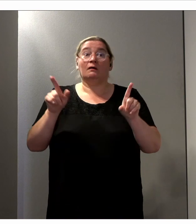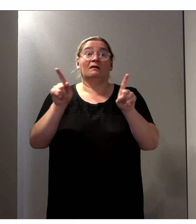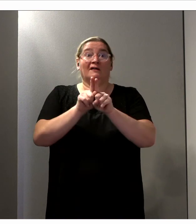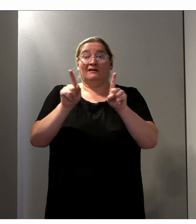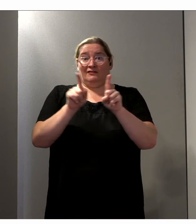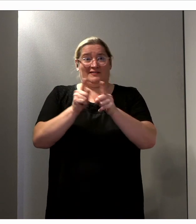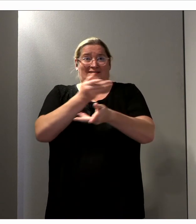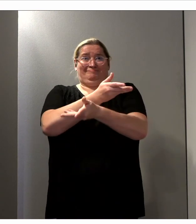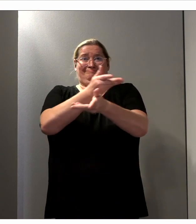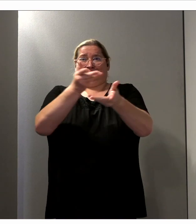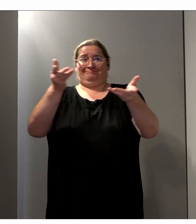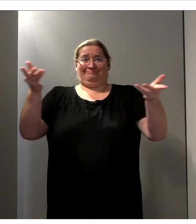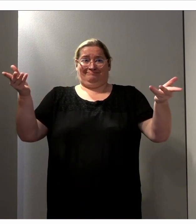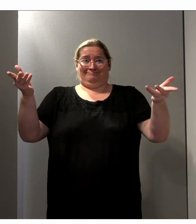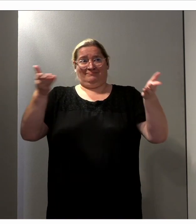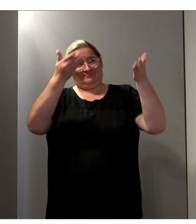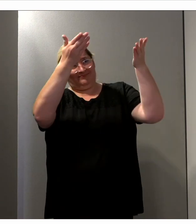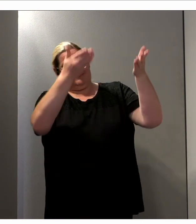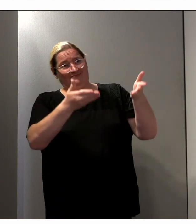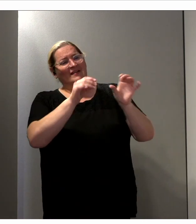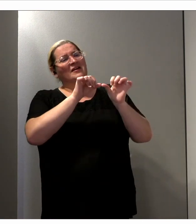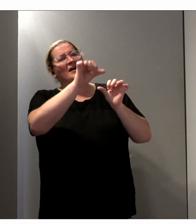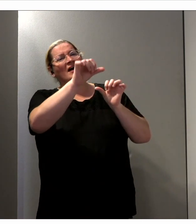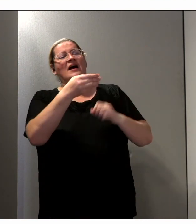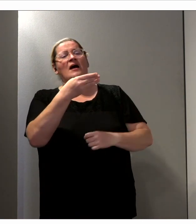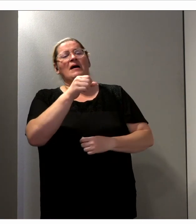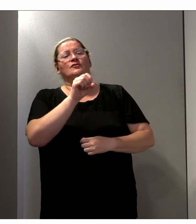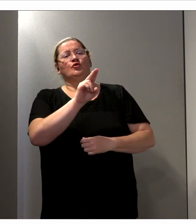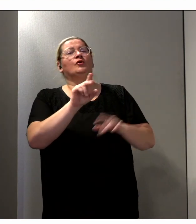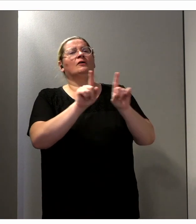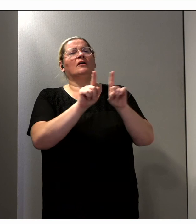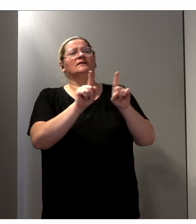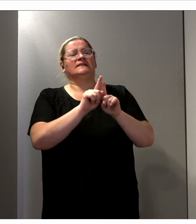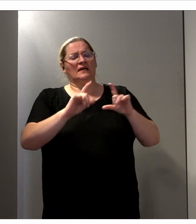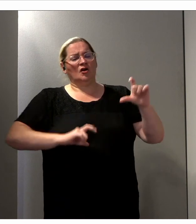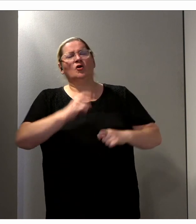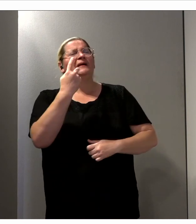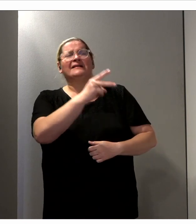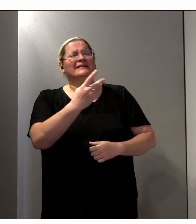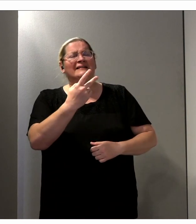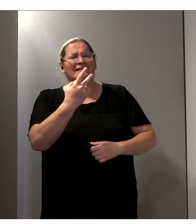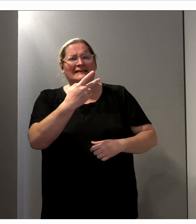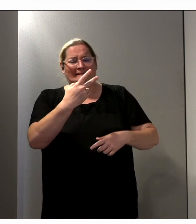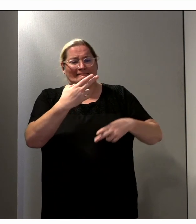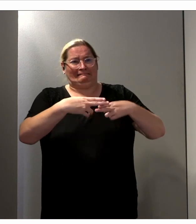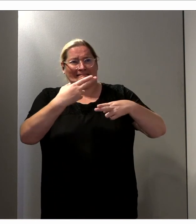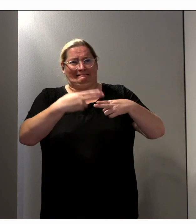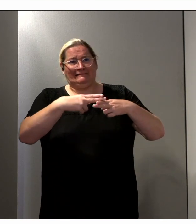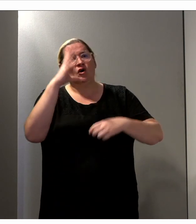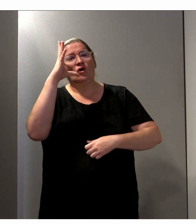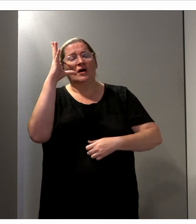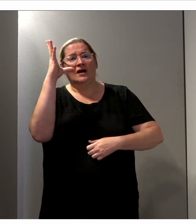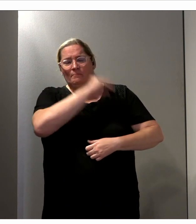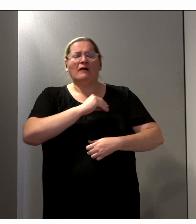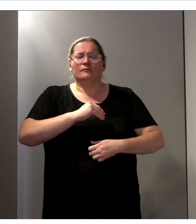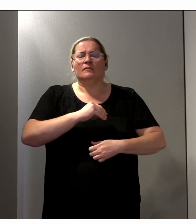cette vision de Mathieu et sa copine. Excusez-moi, je n'ai pas tourné tous les noms, mais